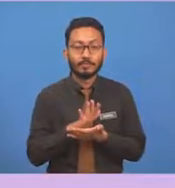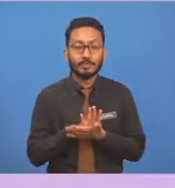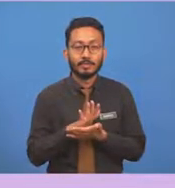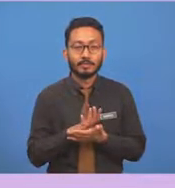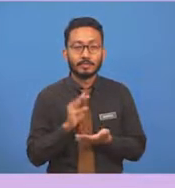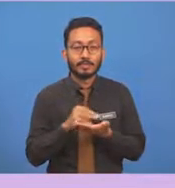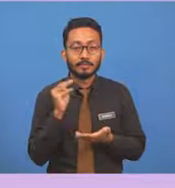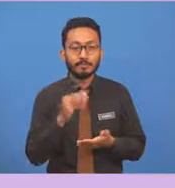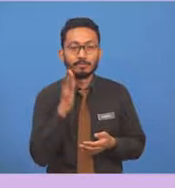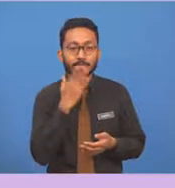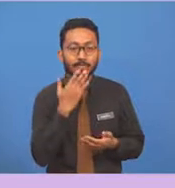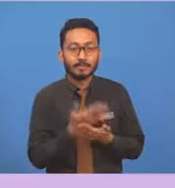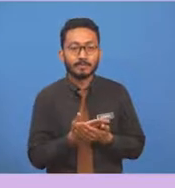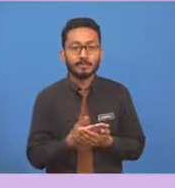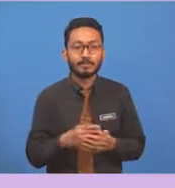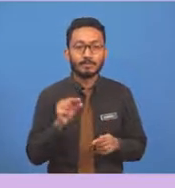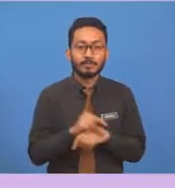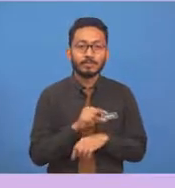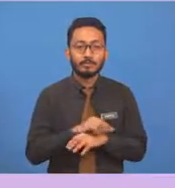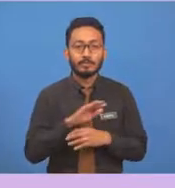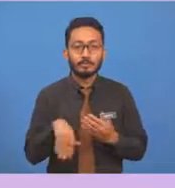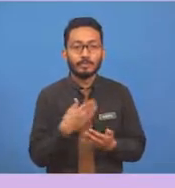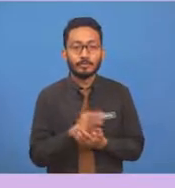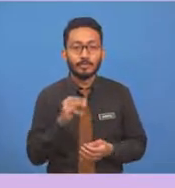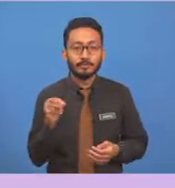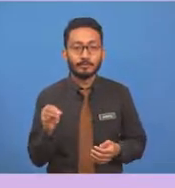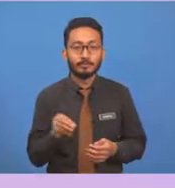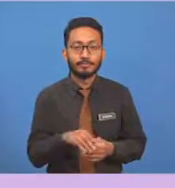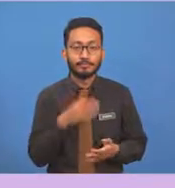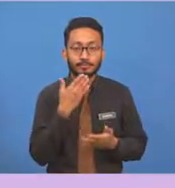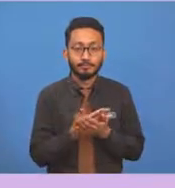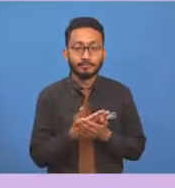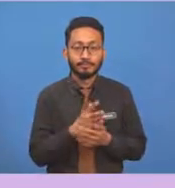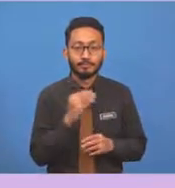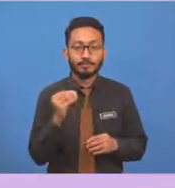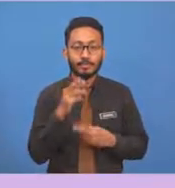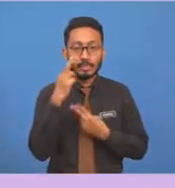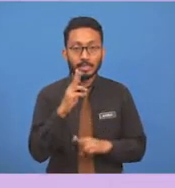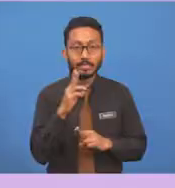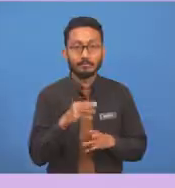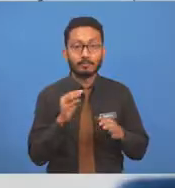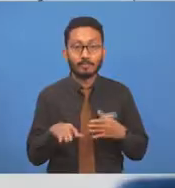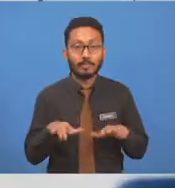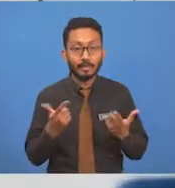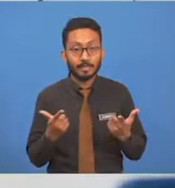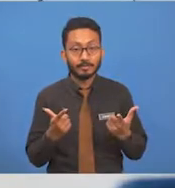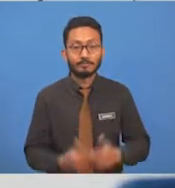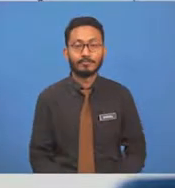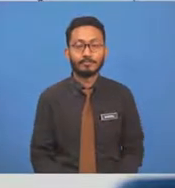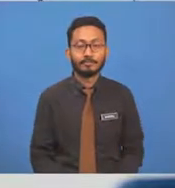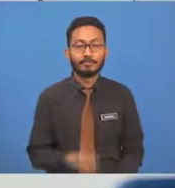Ya, betul. Semua murid ini berkelakuan baik dan hormati semua.